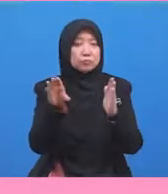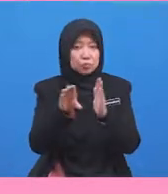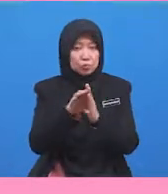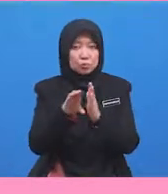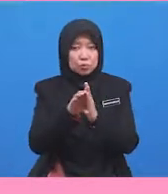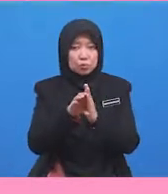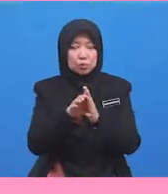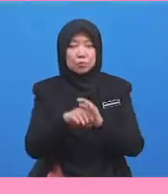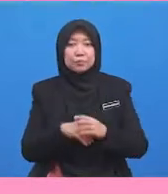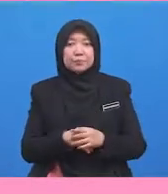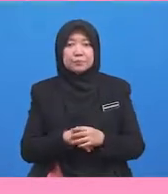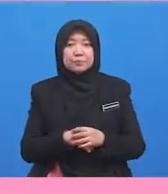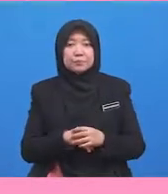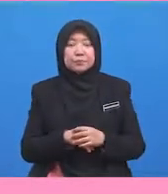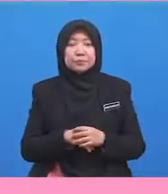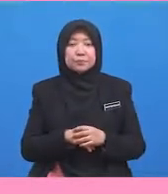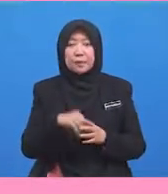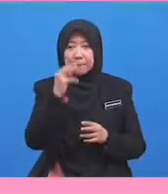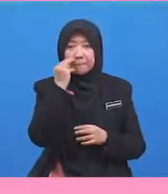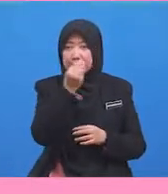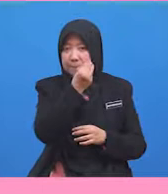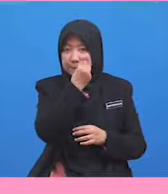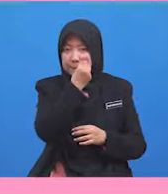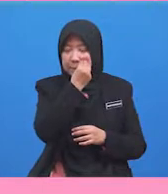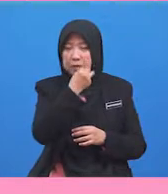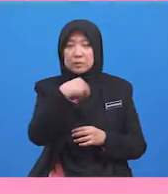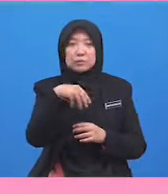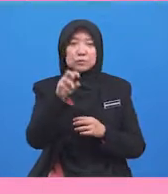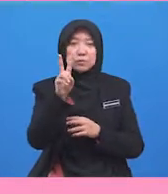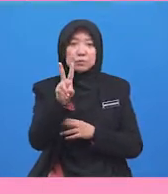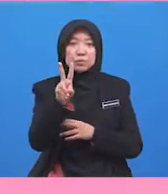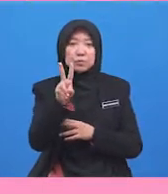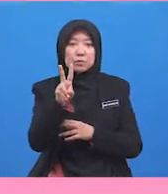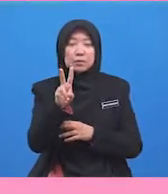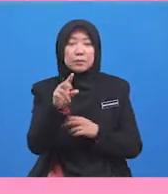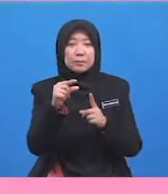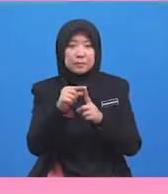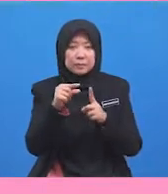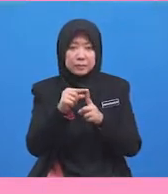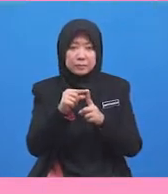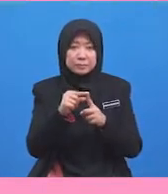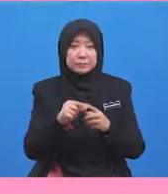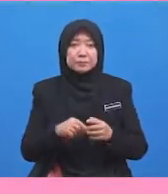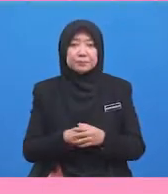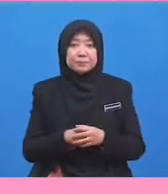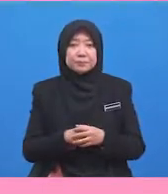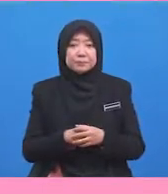dipaparkan Sekuntum Mawar merupakan dua patah perkataan